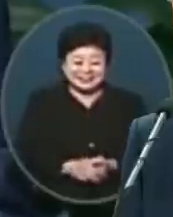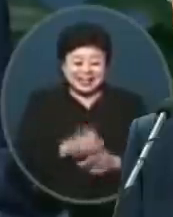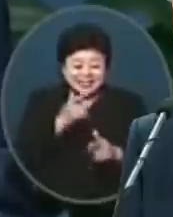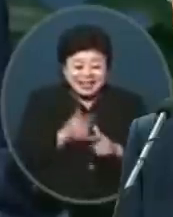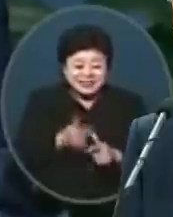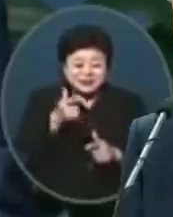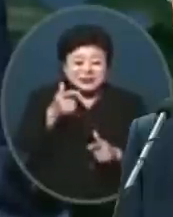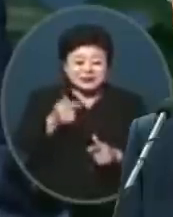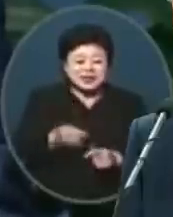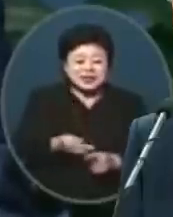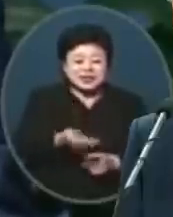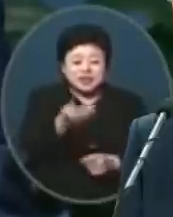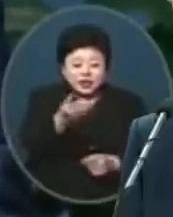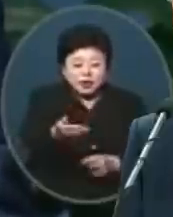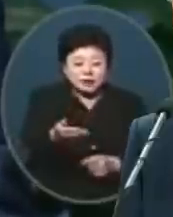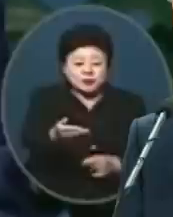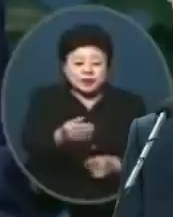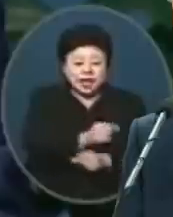예수님이 여러분의